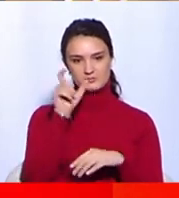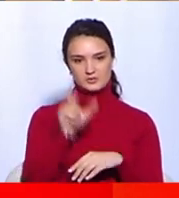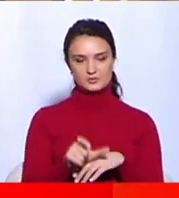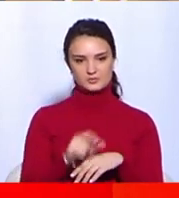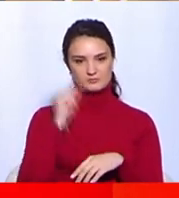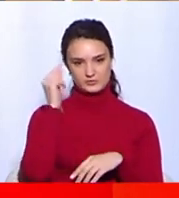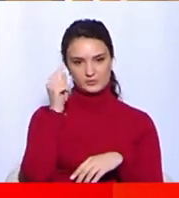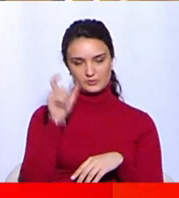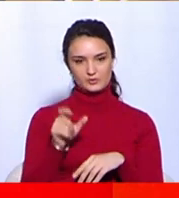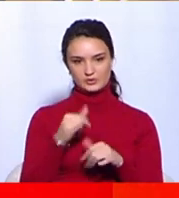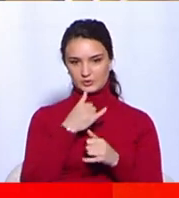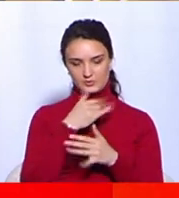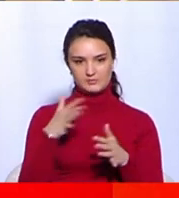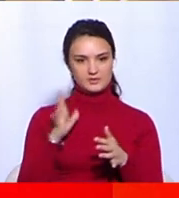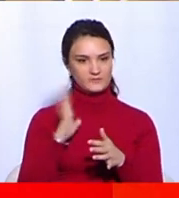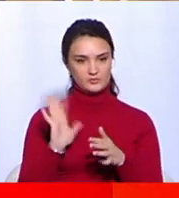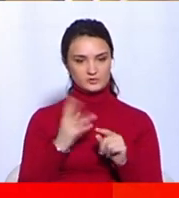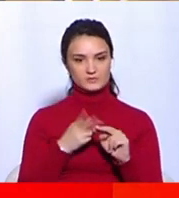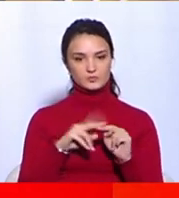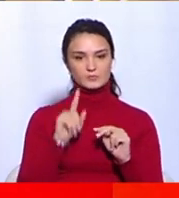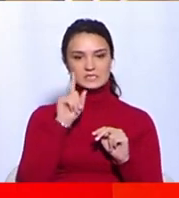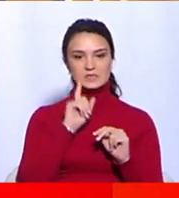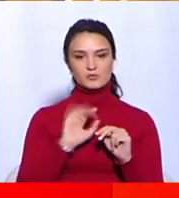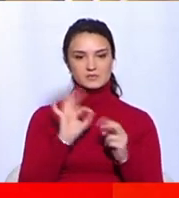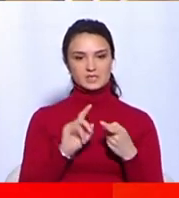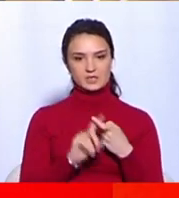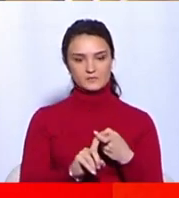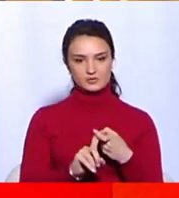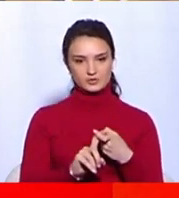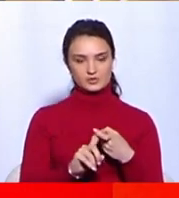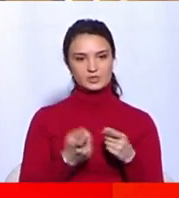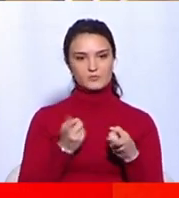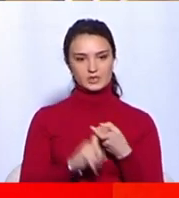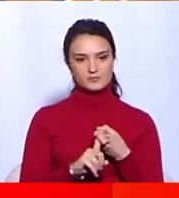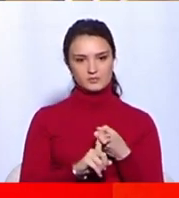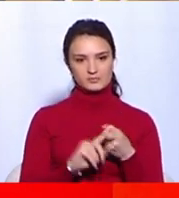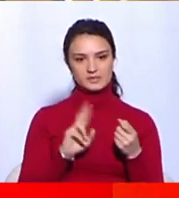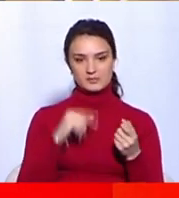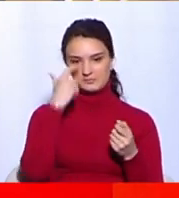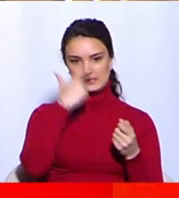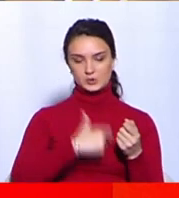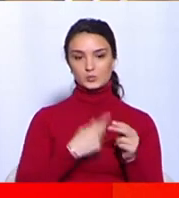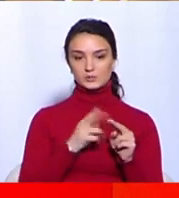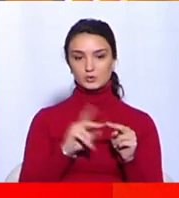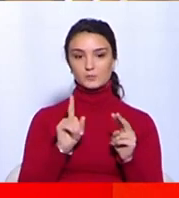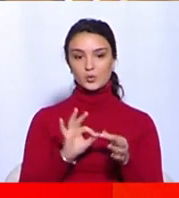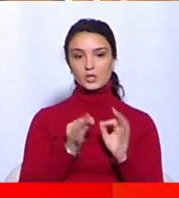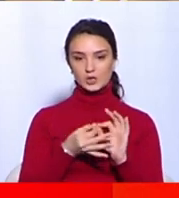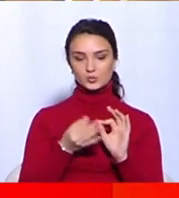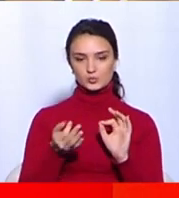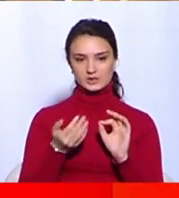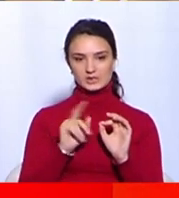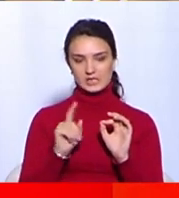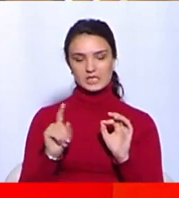ფიზიკურიც. ფსიქოლოგიური შეუძლებელი არ ქონდეს, იმიტომ რომ სიამოვნებასთან ასოცირებულია ეს დამოკიდებულებები და ფიზიკური, იმიტომ რომ კონკრეტული